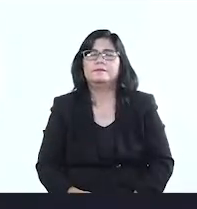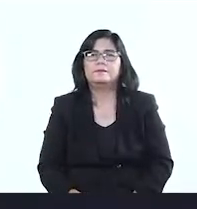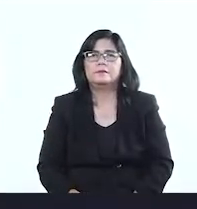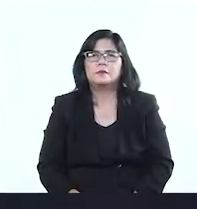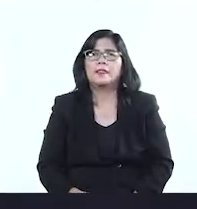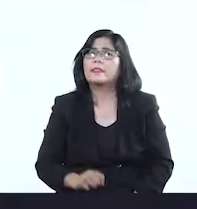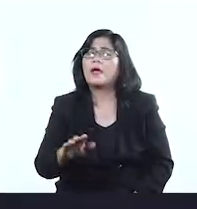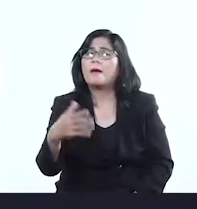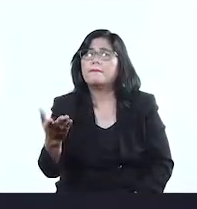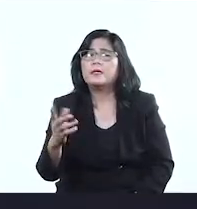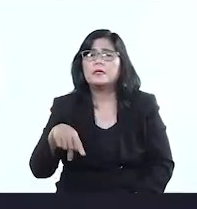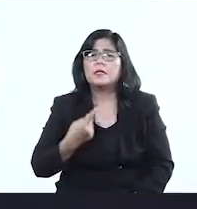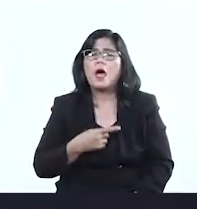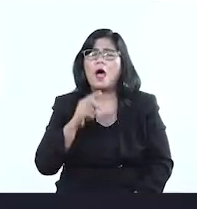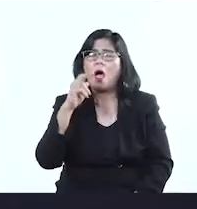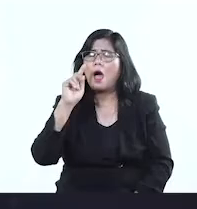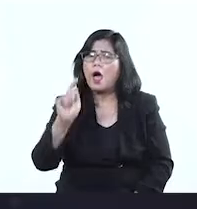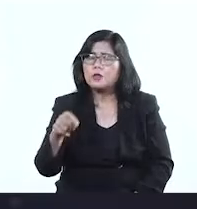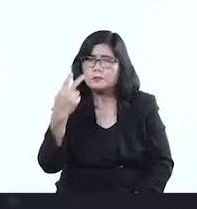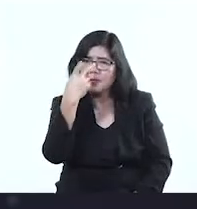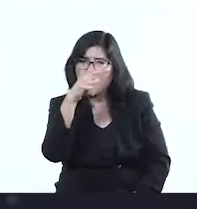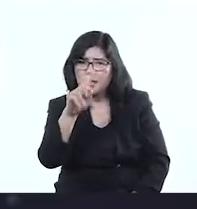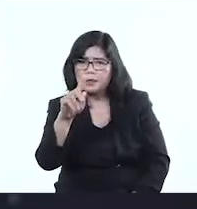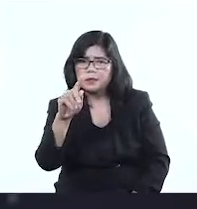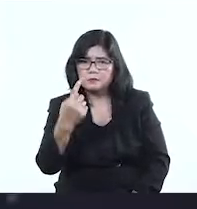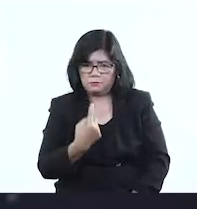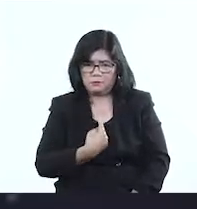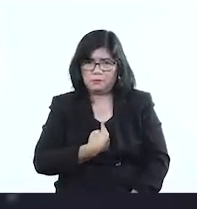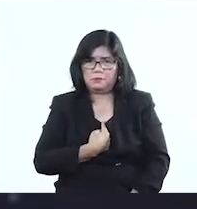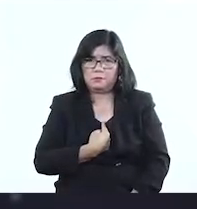the perfect Kita juga harus melihat diri kita sendiri